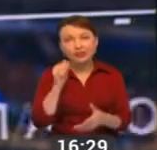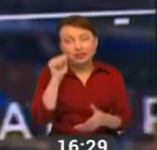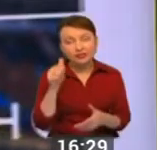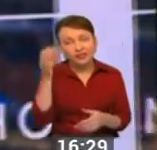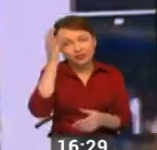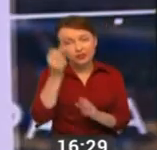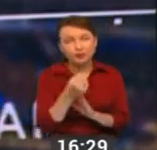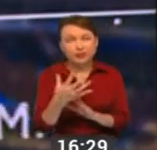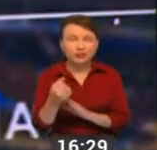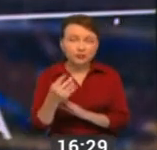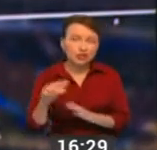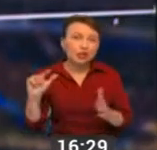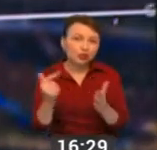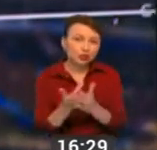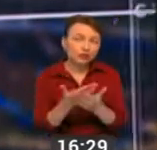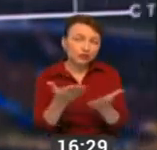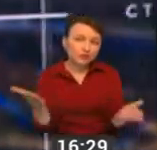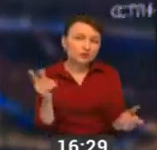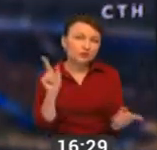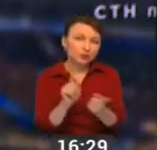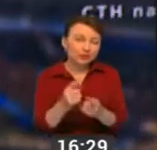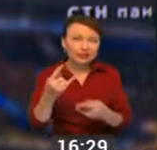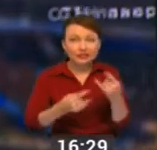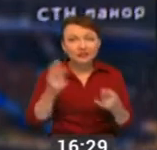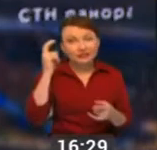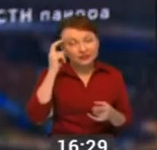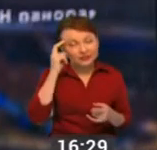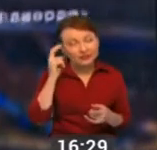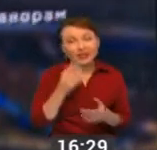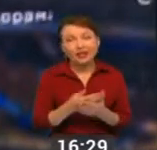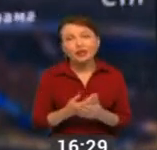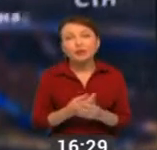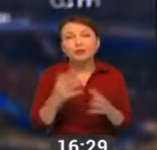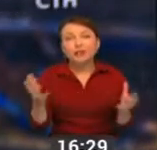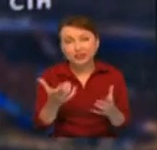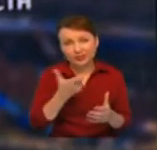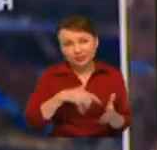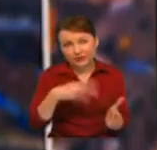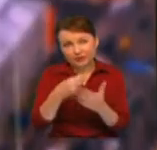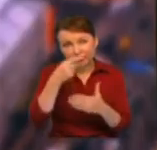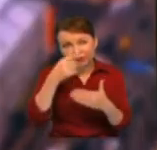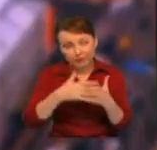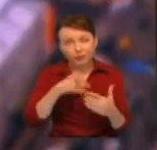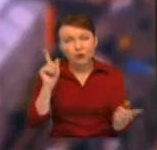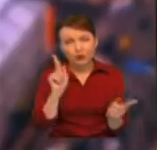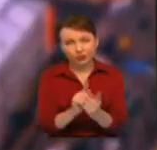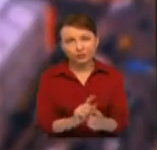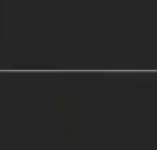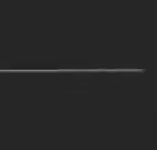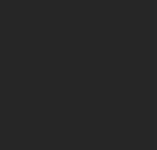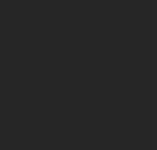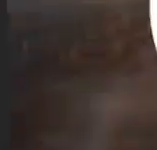о 15:15 ми знову з вами зустрінемось на телеканалі «Київ». З вами була Людмила Пастушок. Бережіть себе і своїх близьких. Побачимось.